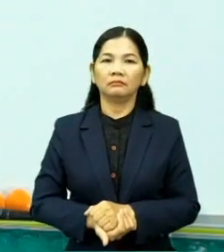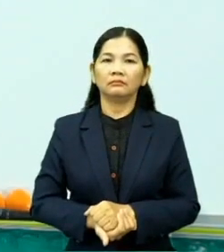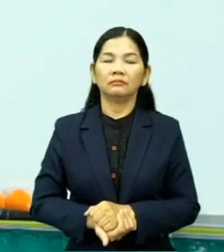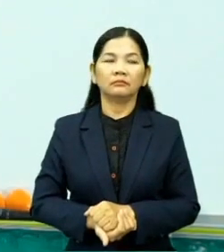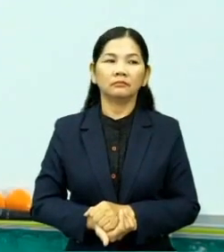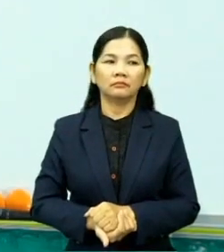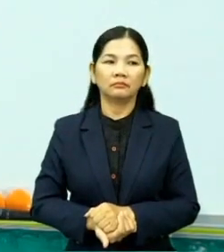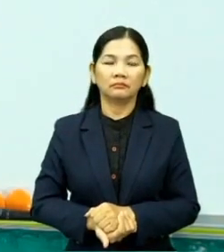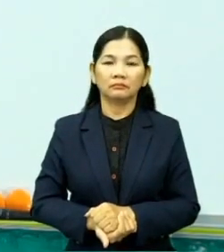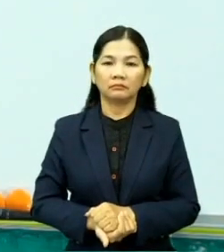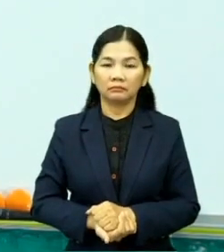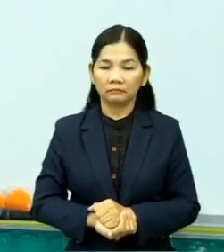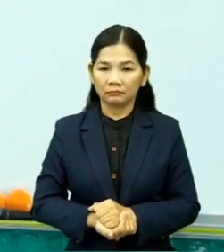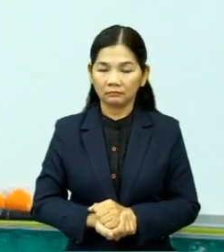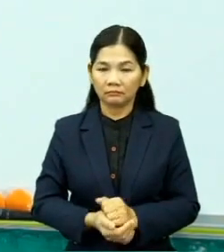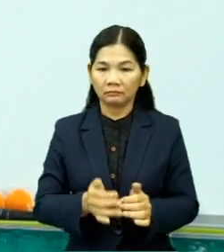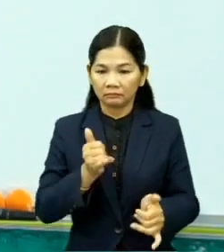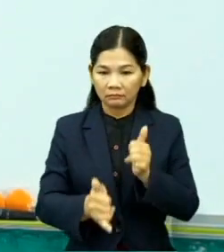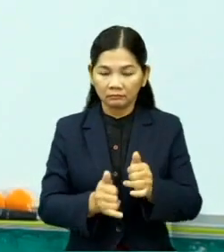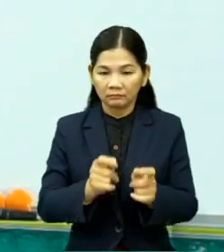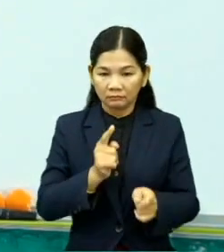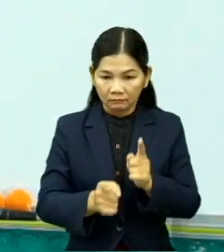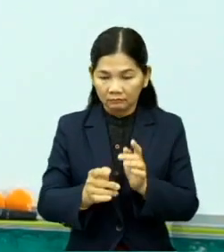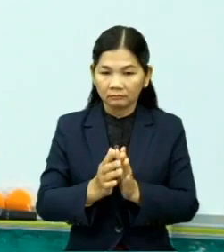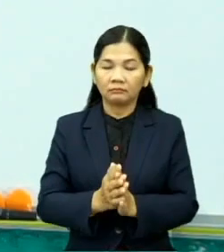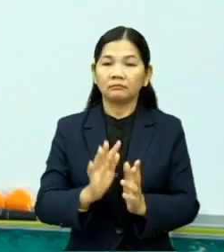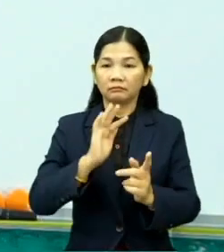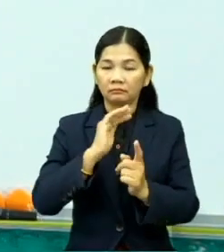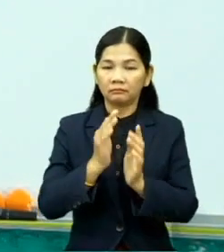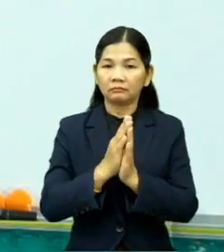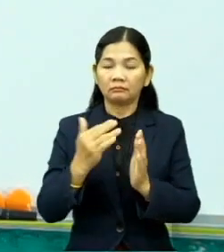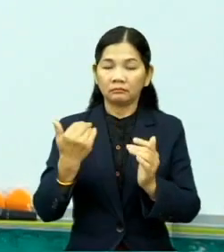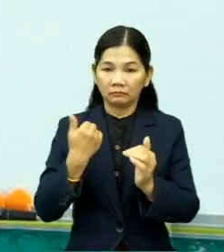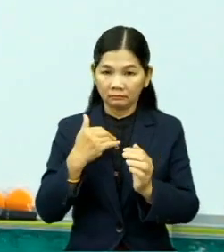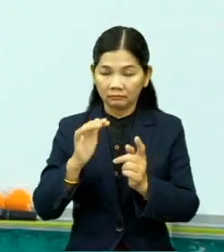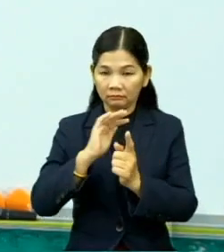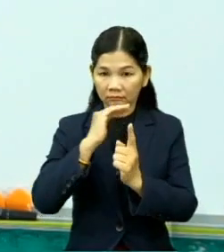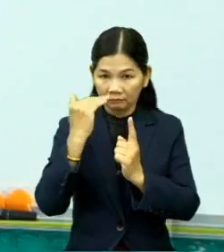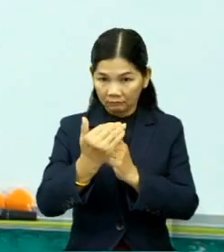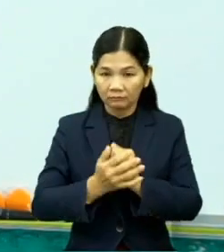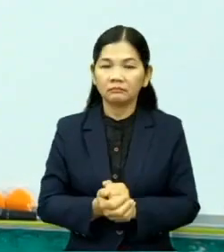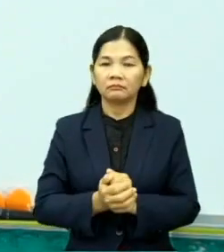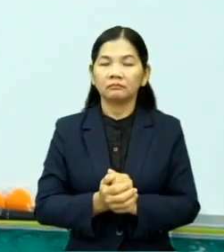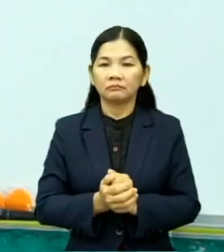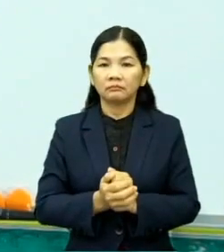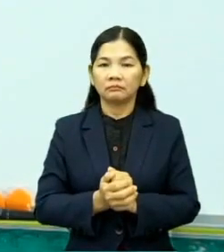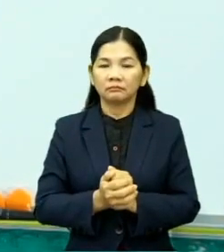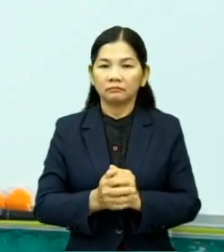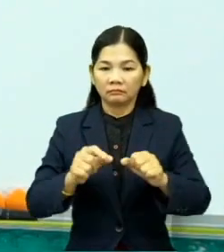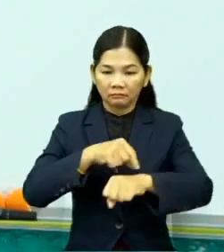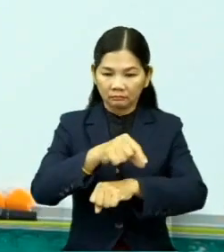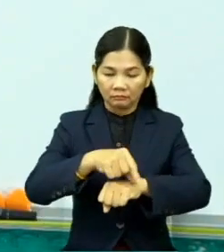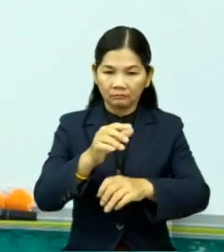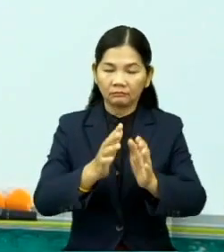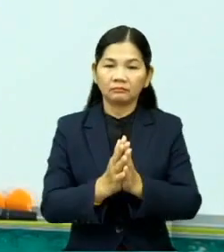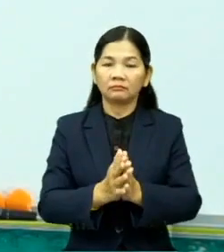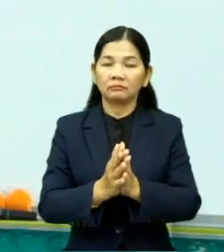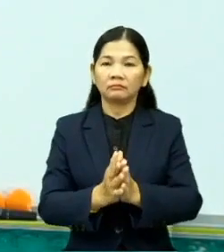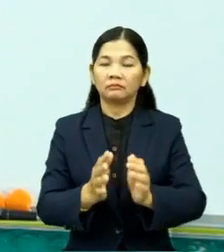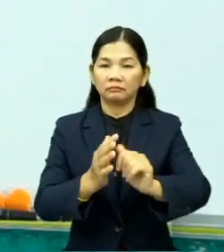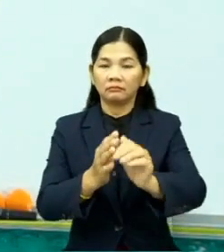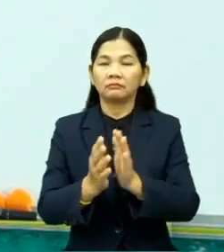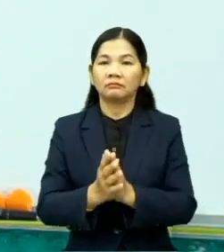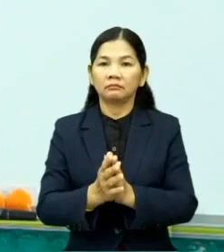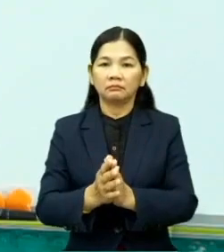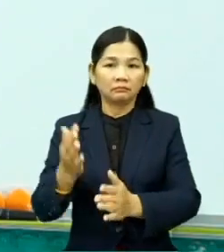ចាដូតន្ត្រីខ្មែរគឺសិល្បៈដែលមានចាដែលមានឡើងអស់កាលជាយូរលង់មកហើយបុព្វបុរសខ្មែ